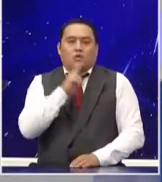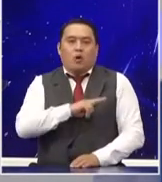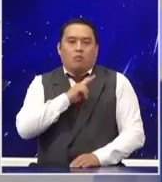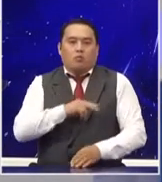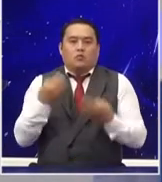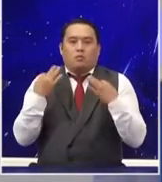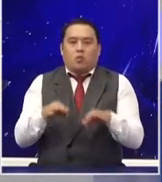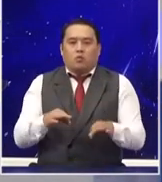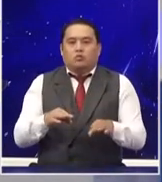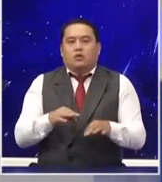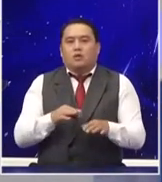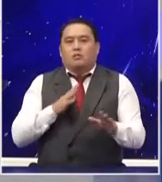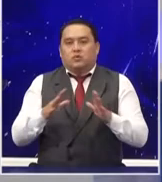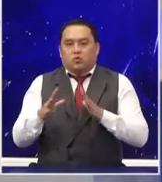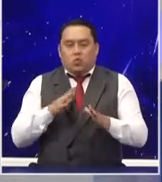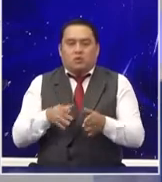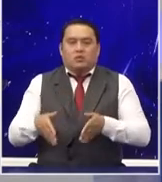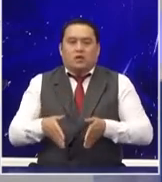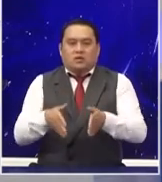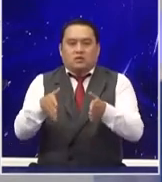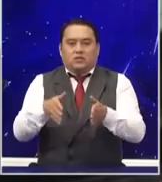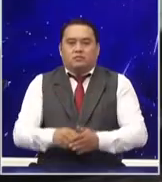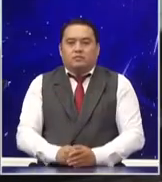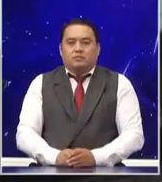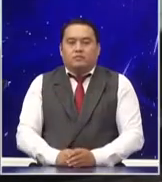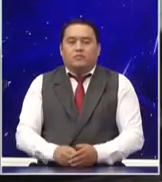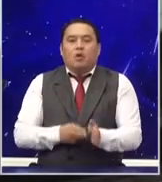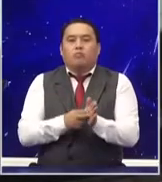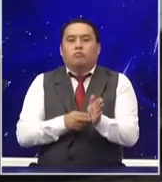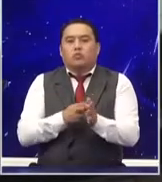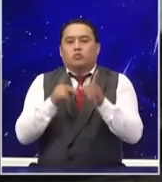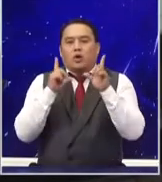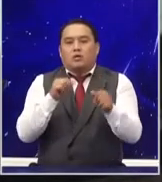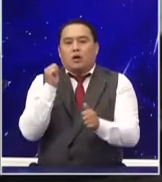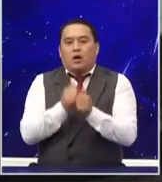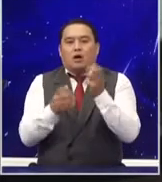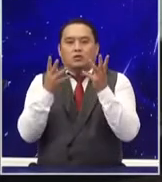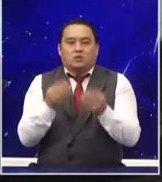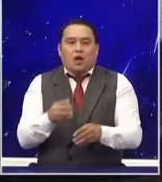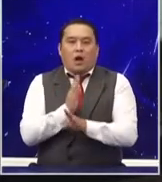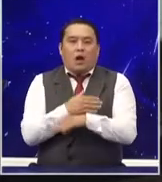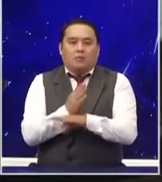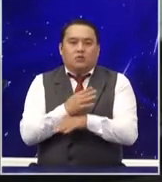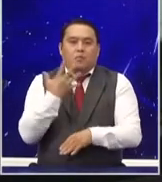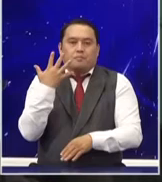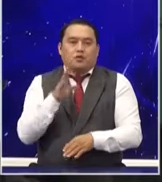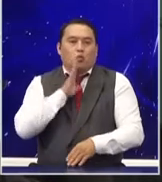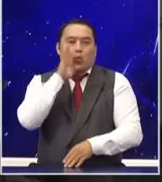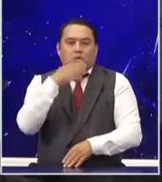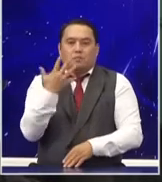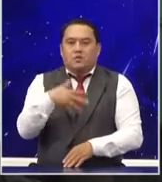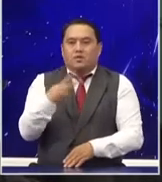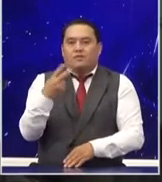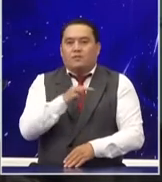а также позволит разгрузить пригородные трассы. Поезд отправляется ежедневно со станции Капшагай в 5 часов утра